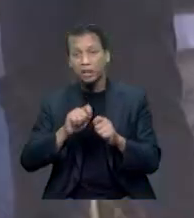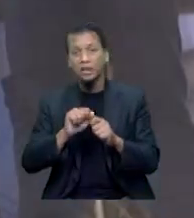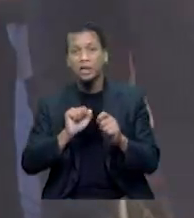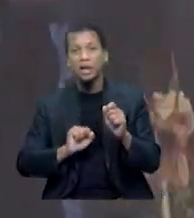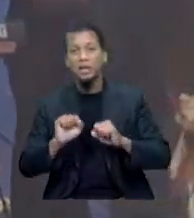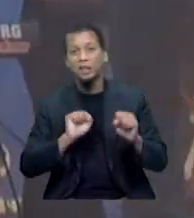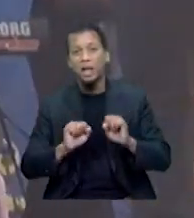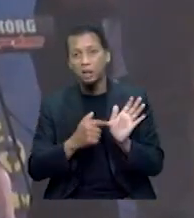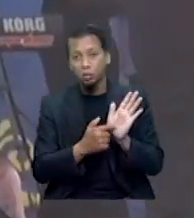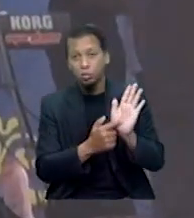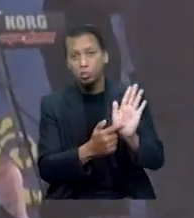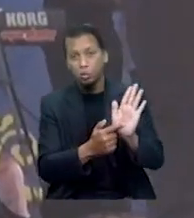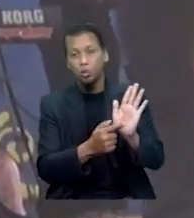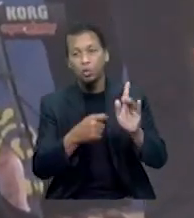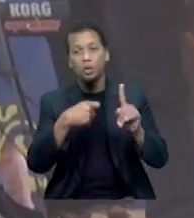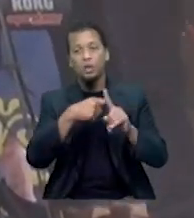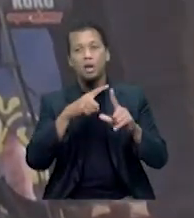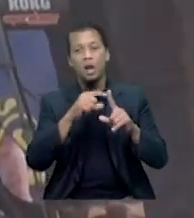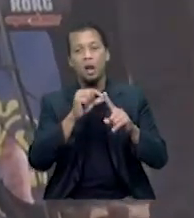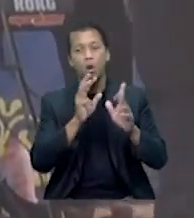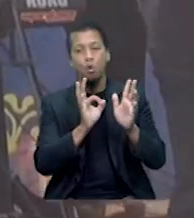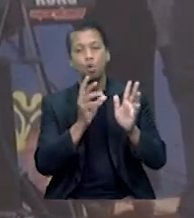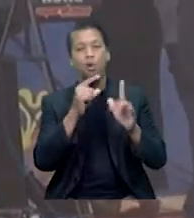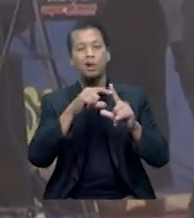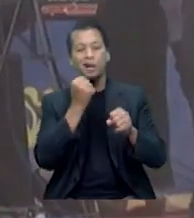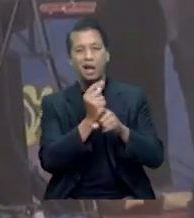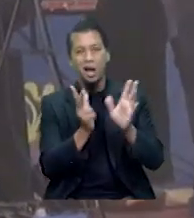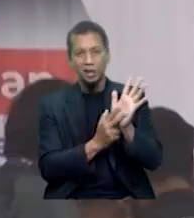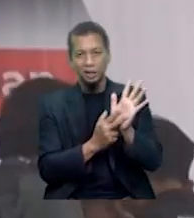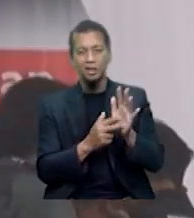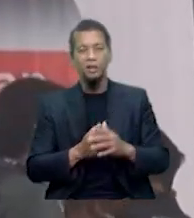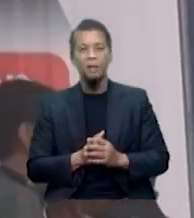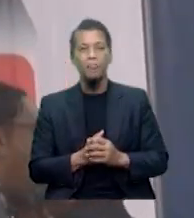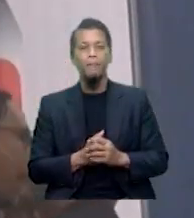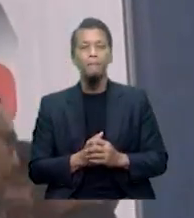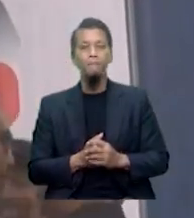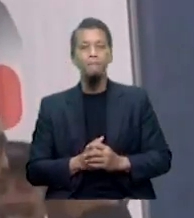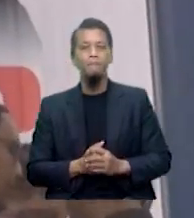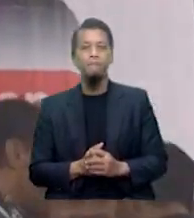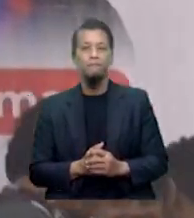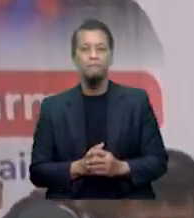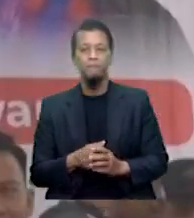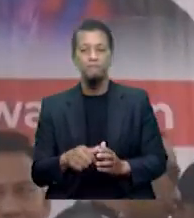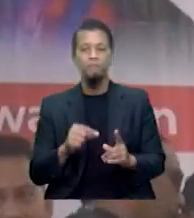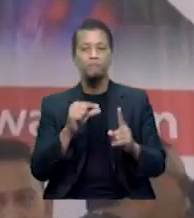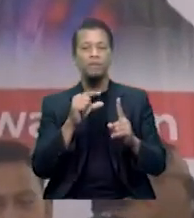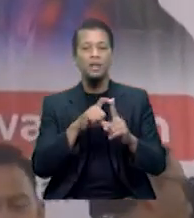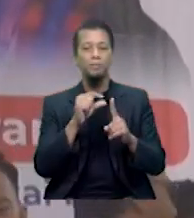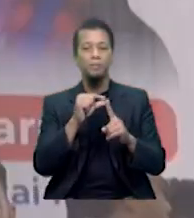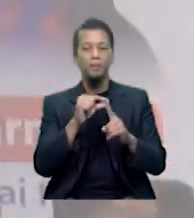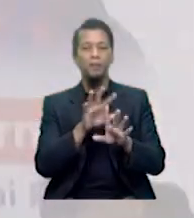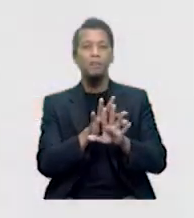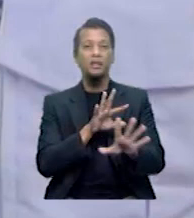Pagelaran kesenian ini digelar oleh bacaleg DPR RI Partai perindo partai perindo Kabupaten Subang